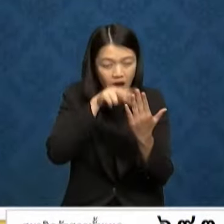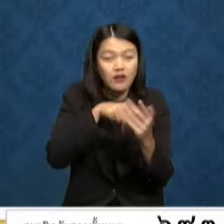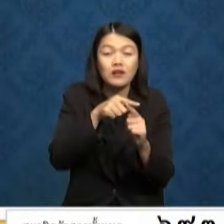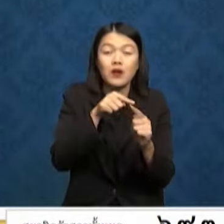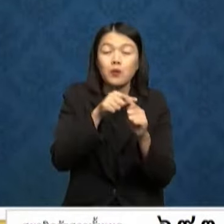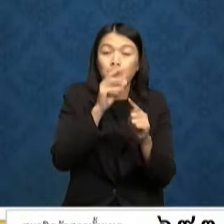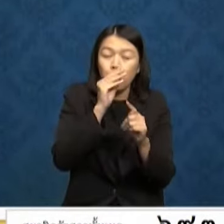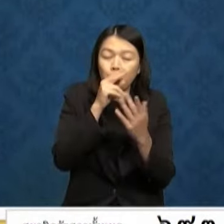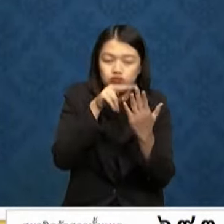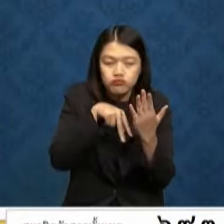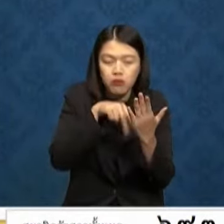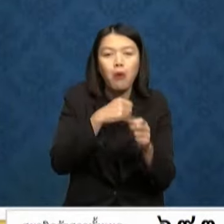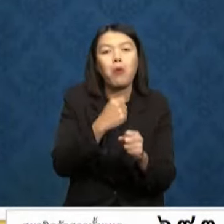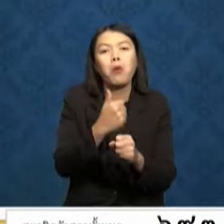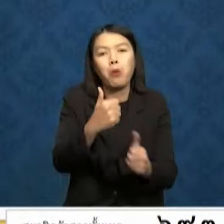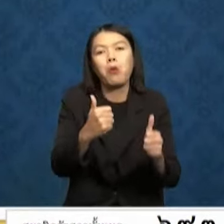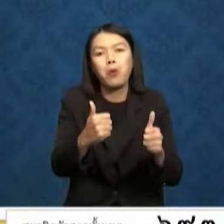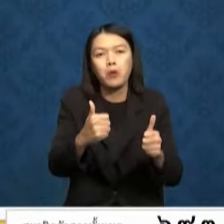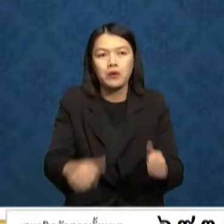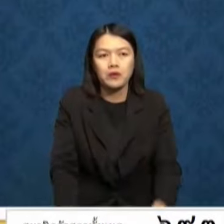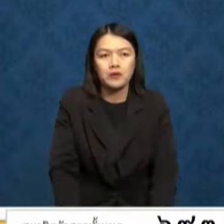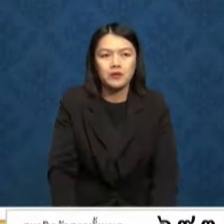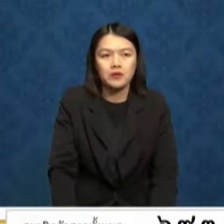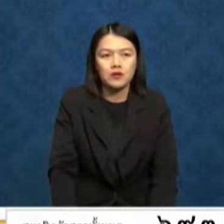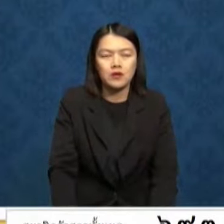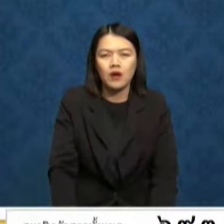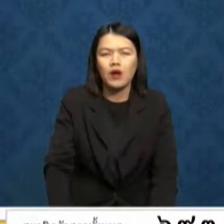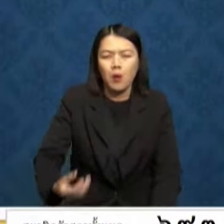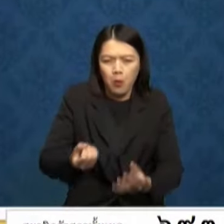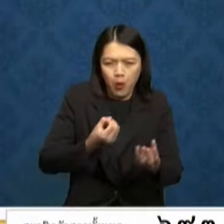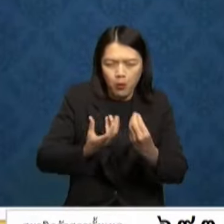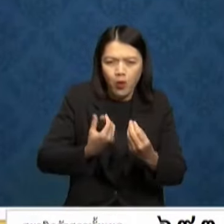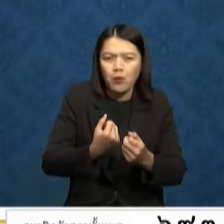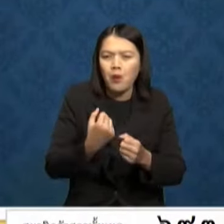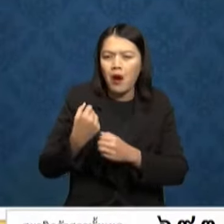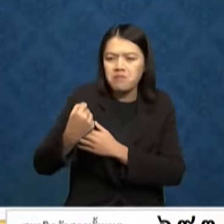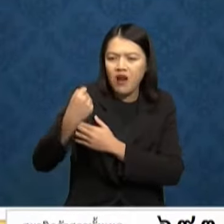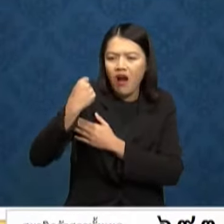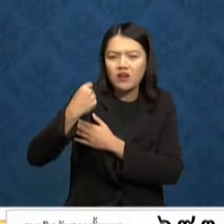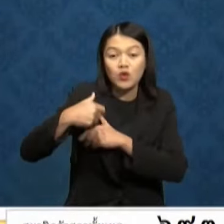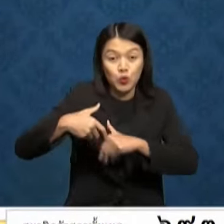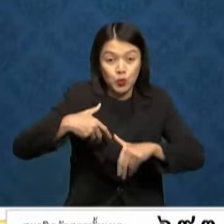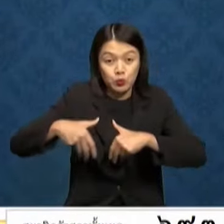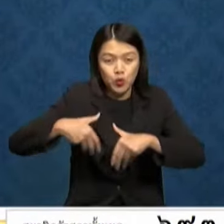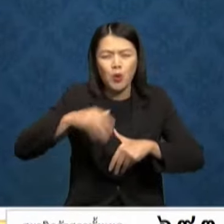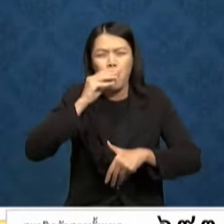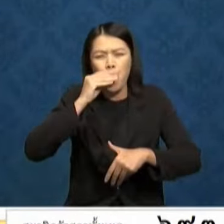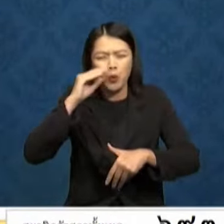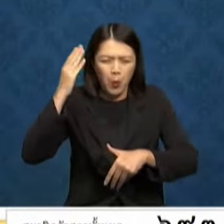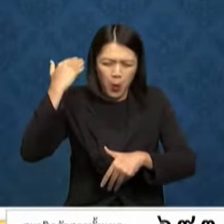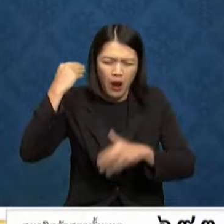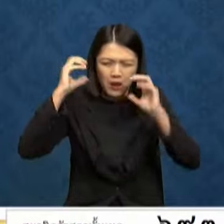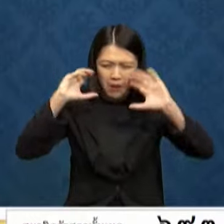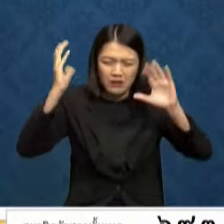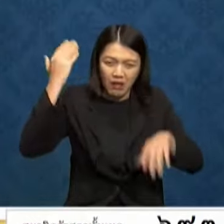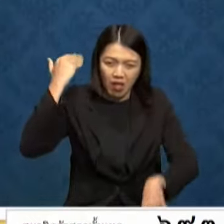ไว้ชื่นชมนอกจากนั้นก็ยังจะบอกอีกหลายเรื่องการกระจายอำนาจสู่ท้องถิ่นพูดกันมาตั้งแต่รัฐบาล